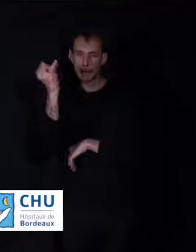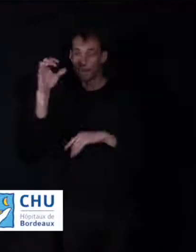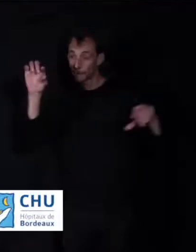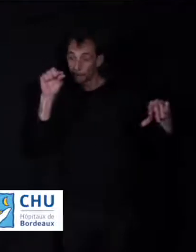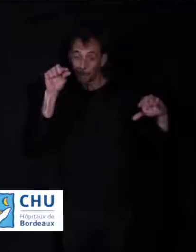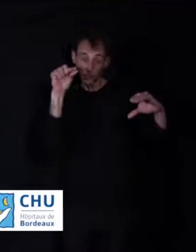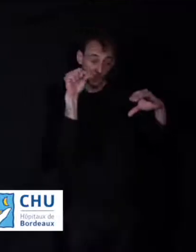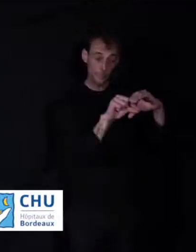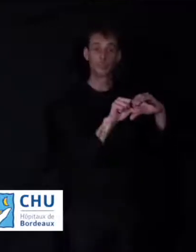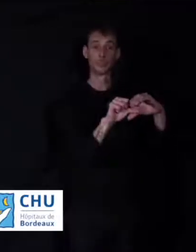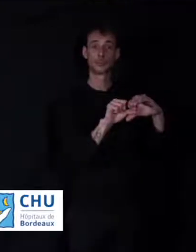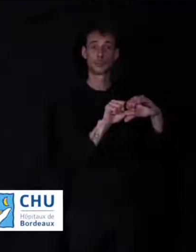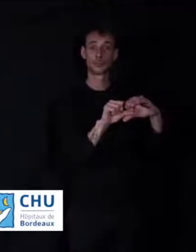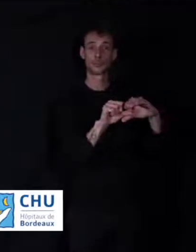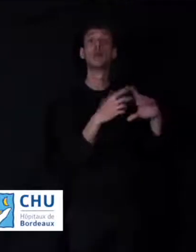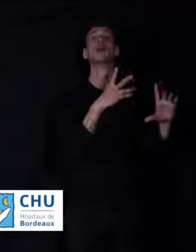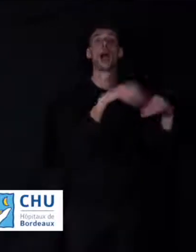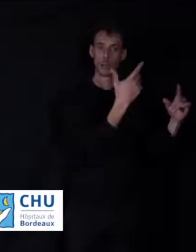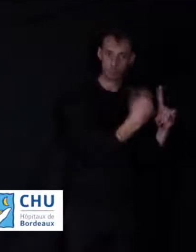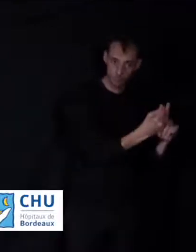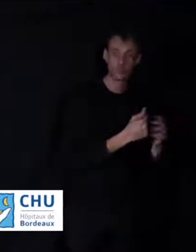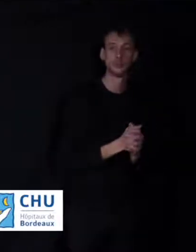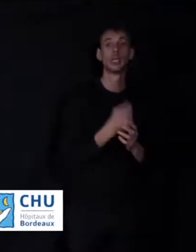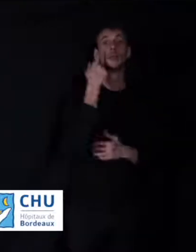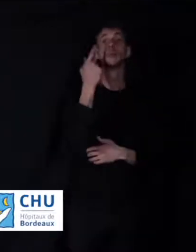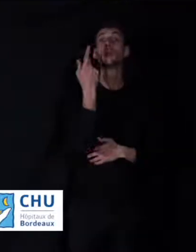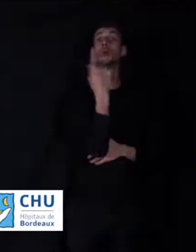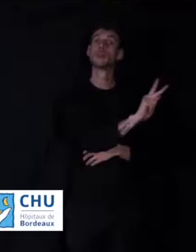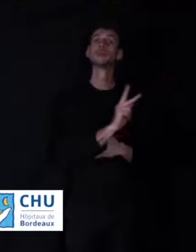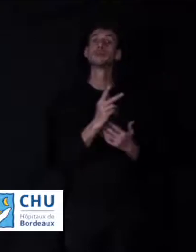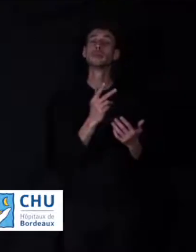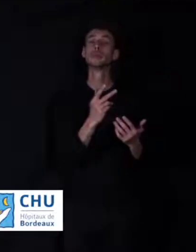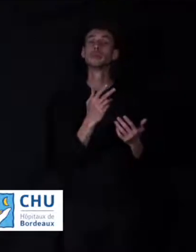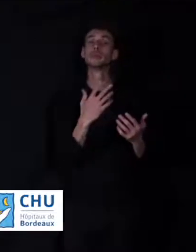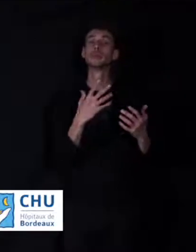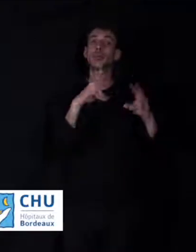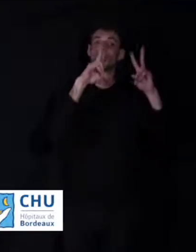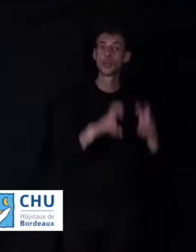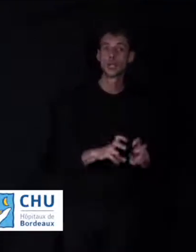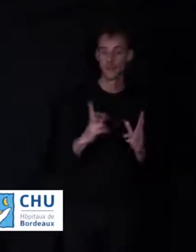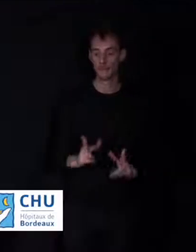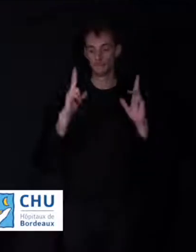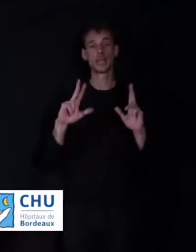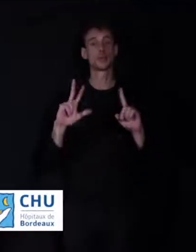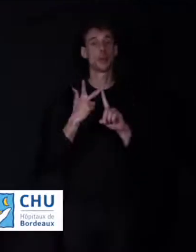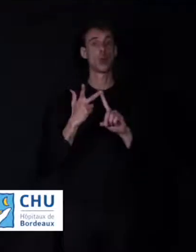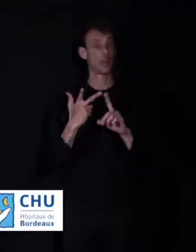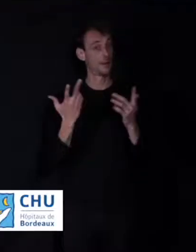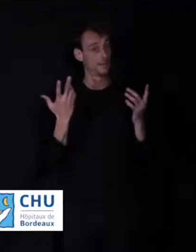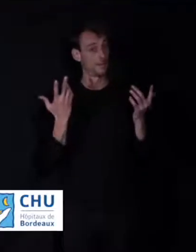là, pour Johnson & Johnson, les essais de phase 3 sont... AstraZeneca, les essais de phase 3 sont